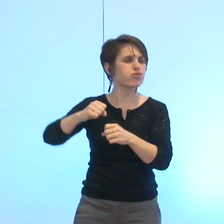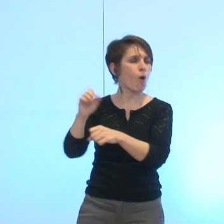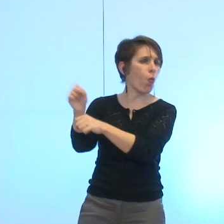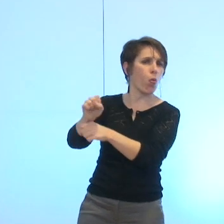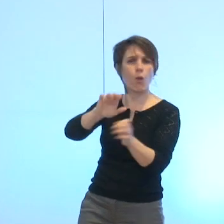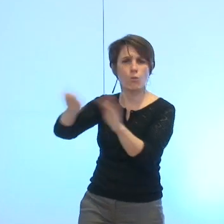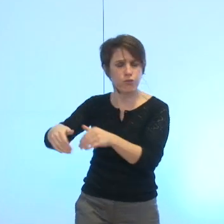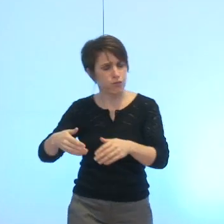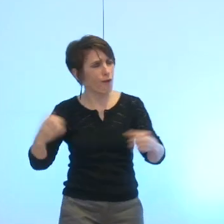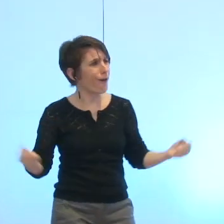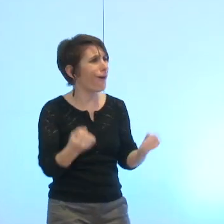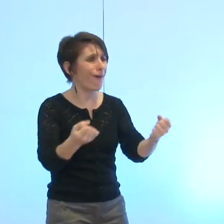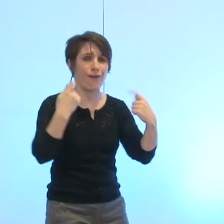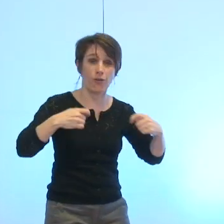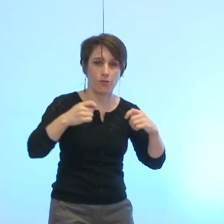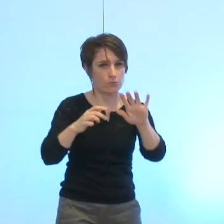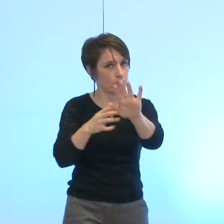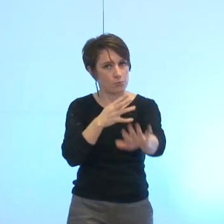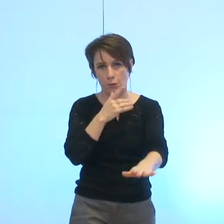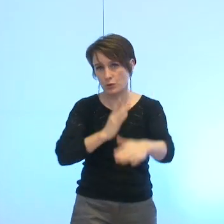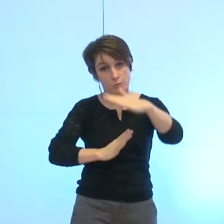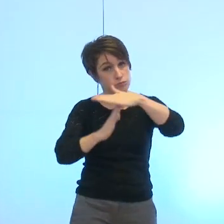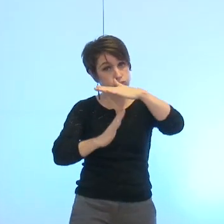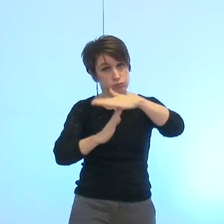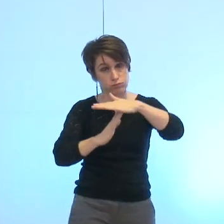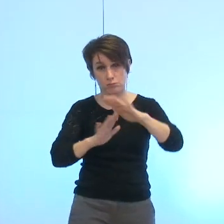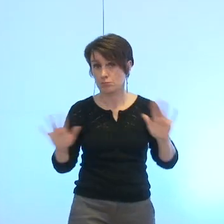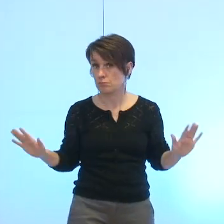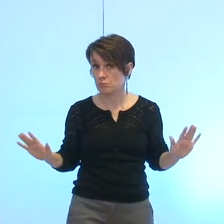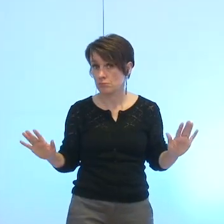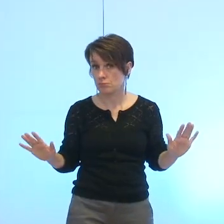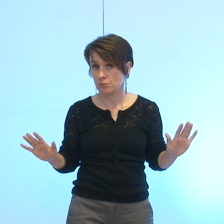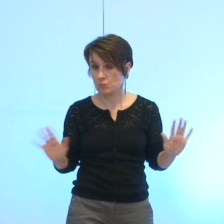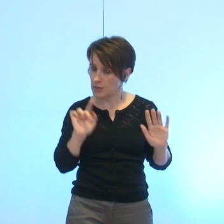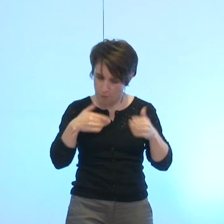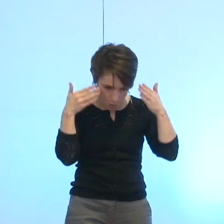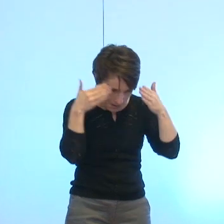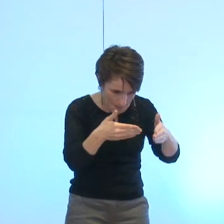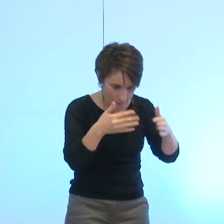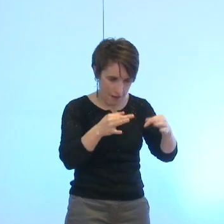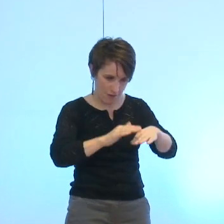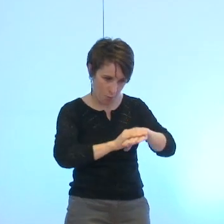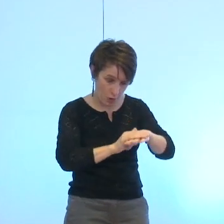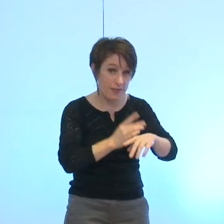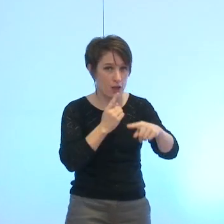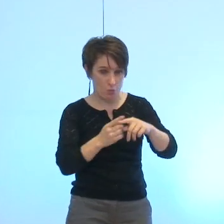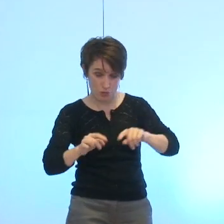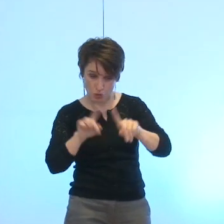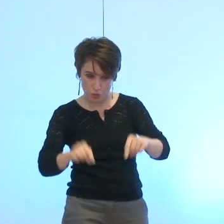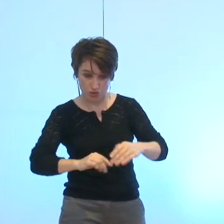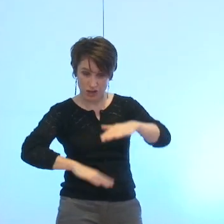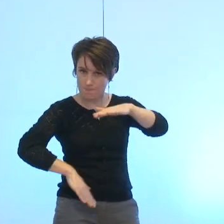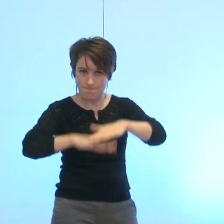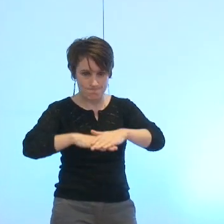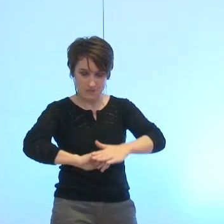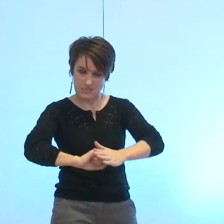réalités dans le même sens le champ euh du politique mais dans un budget qui est contraint un